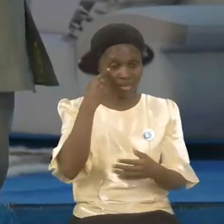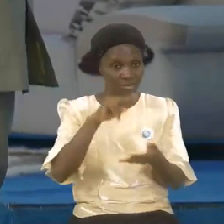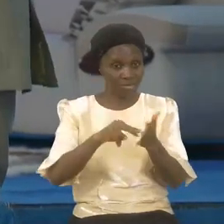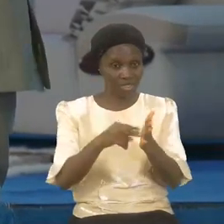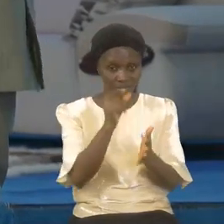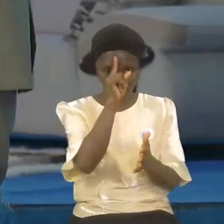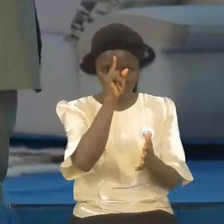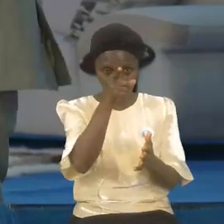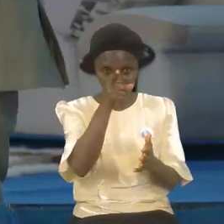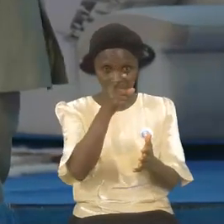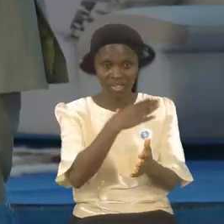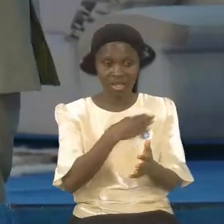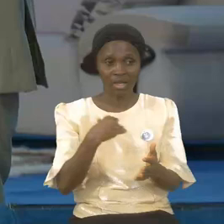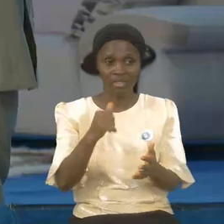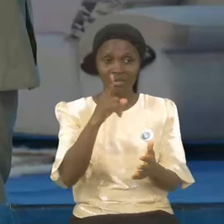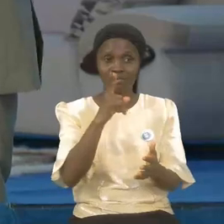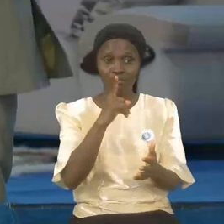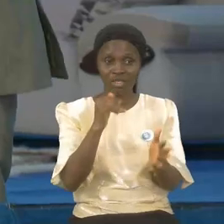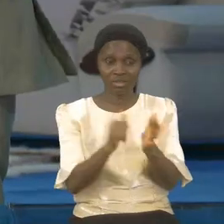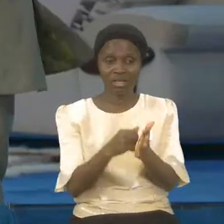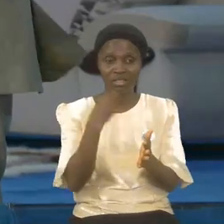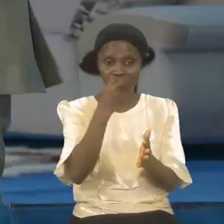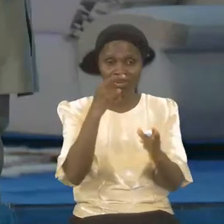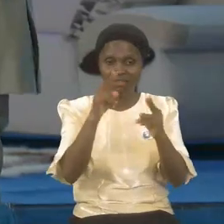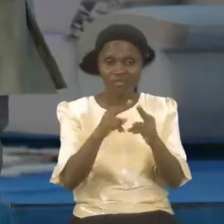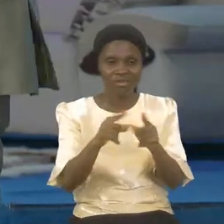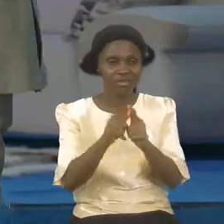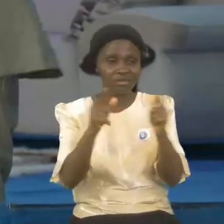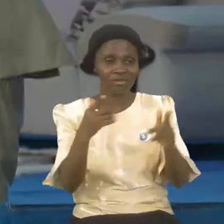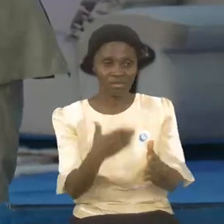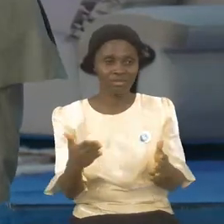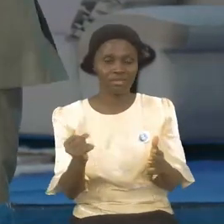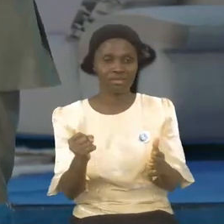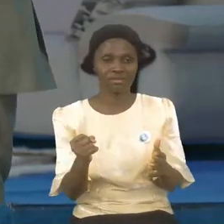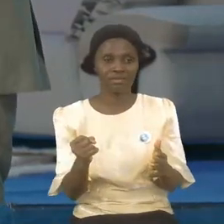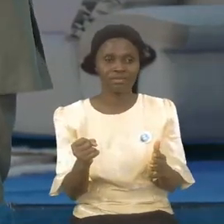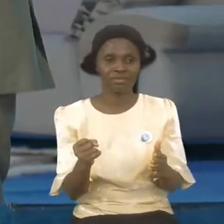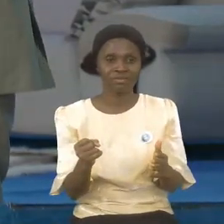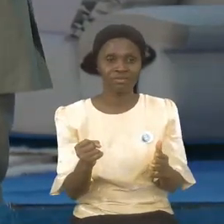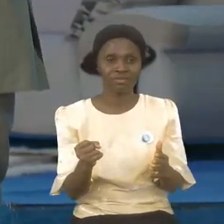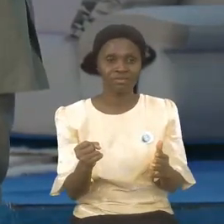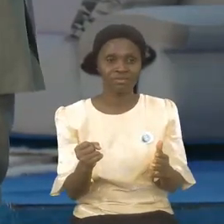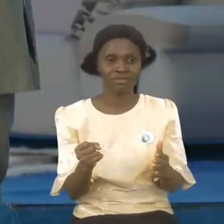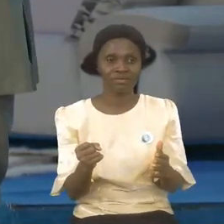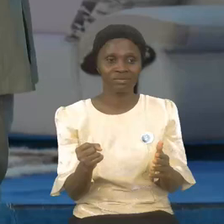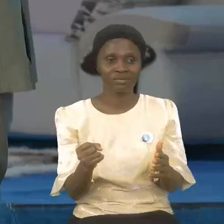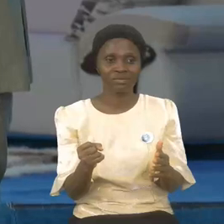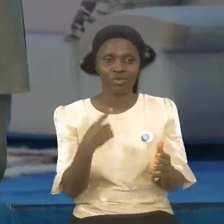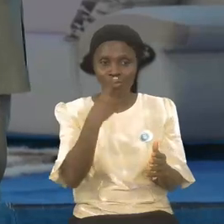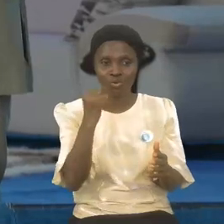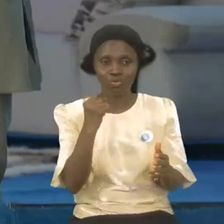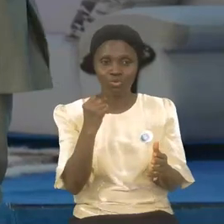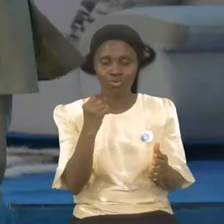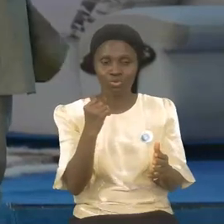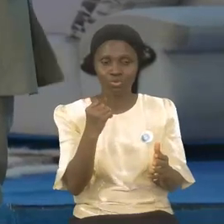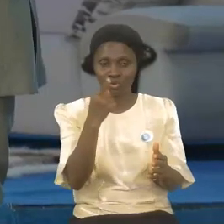qui avait des yeux une bouche parlant avec arrogance une des blafm contre Dieu